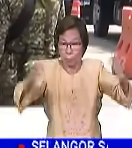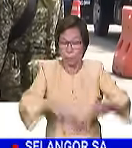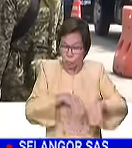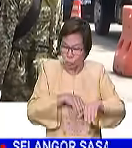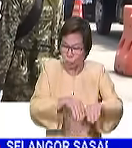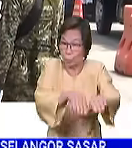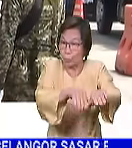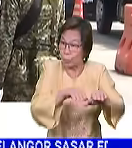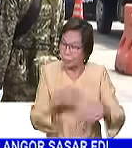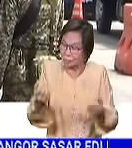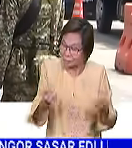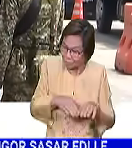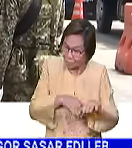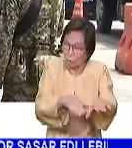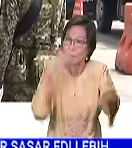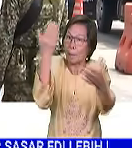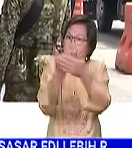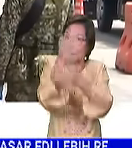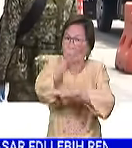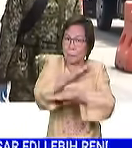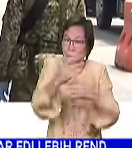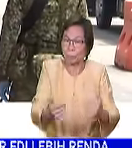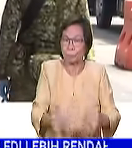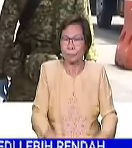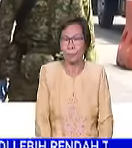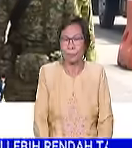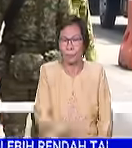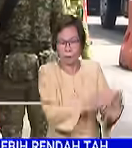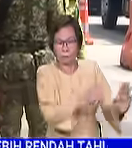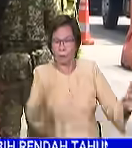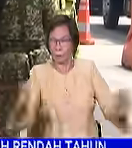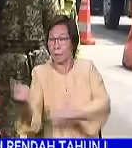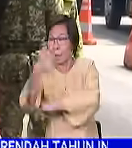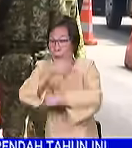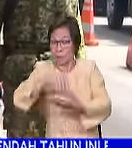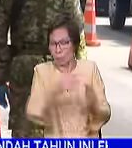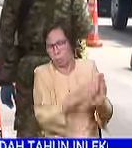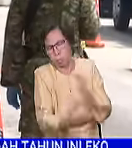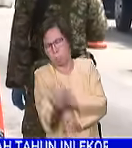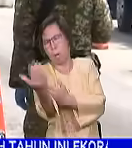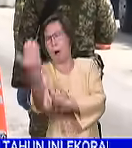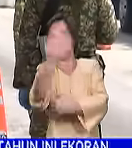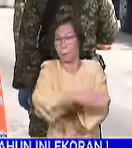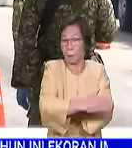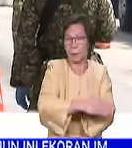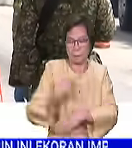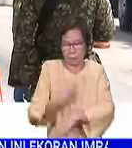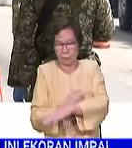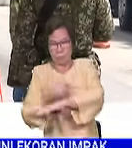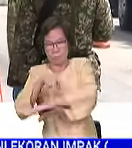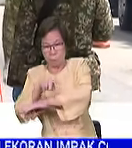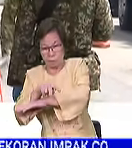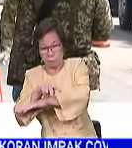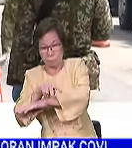aliran trafik terkini sehingga setakat petang ini tuan. Okey, sepanjang hari ini melalui pemantauan kita dan juga melalui